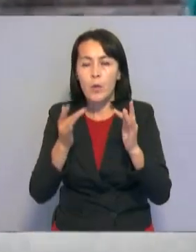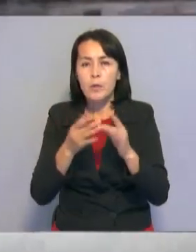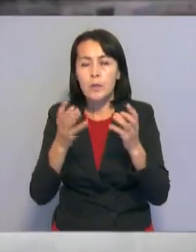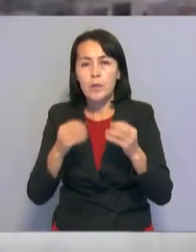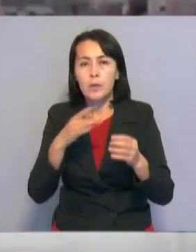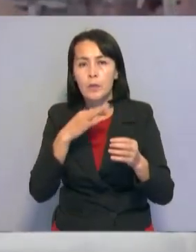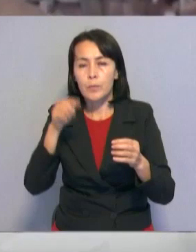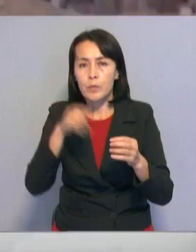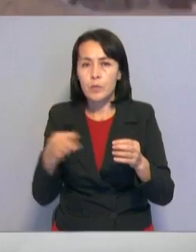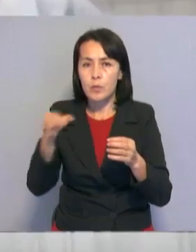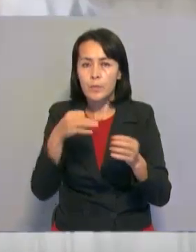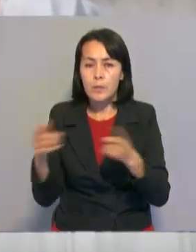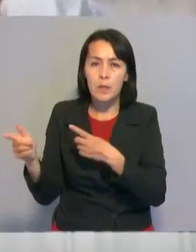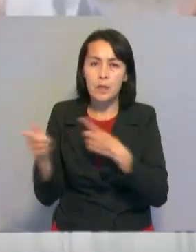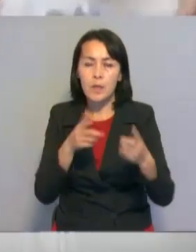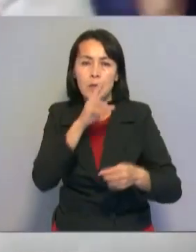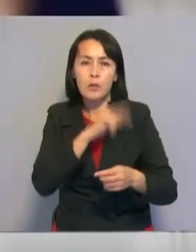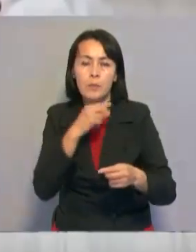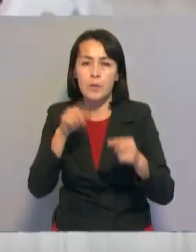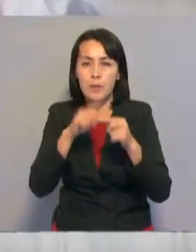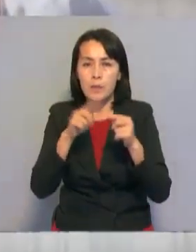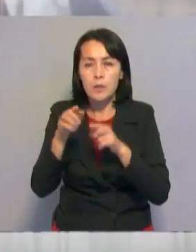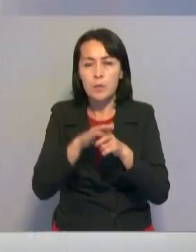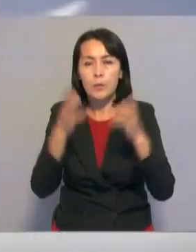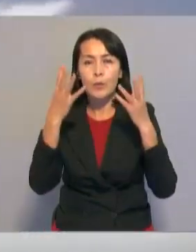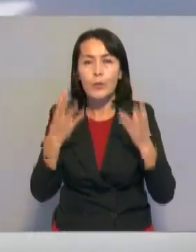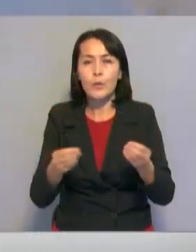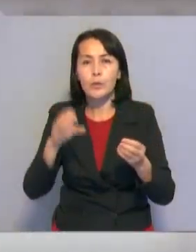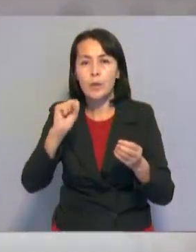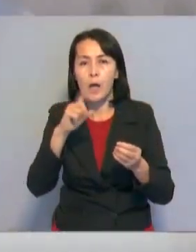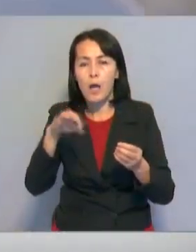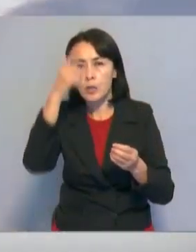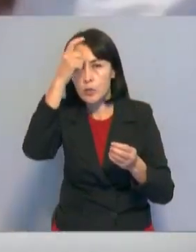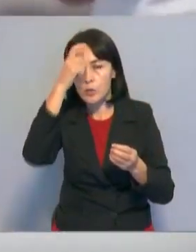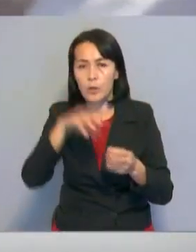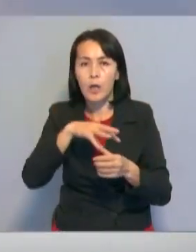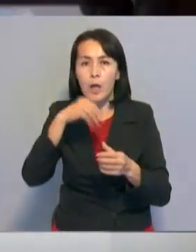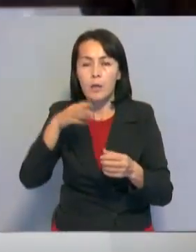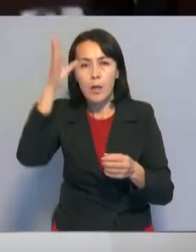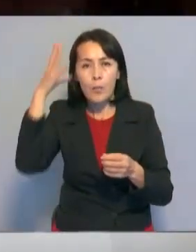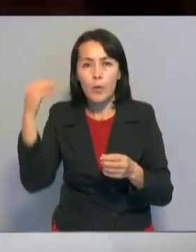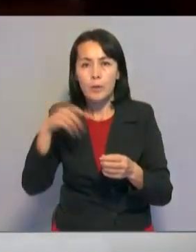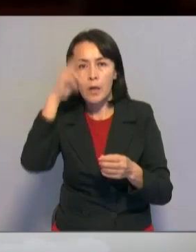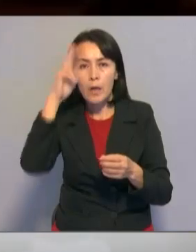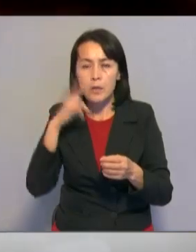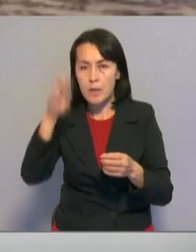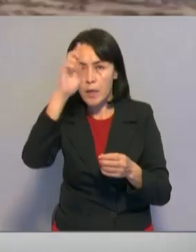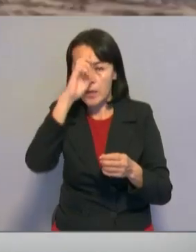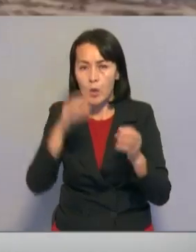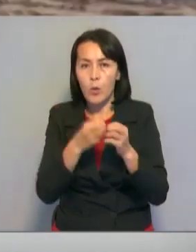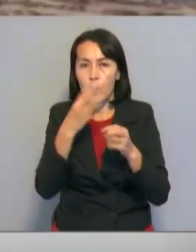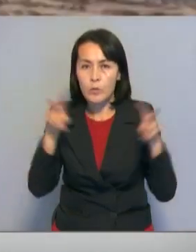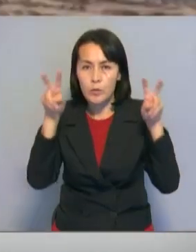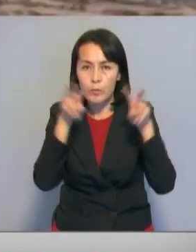сервистер өңірлердегі дайындық жұмыстары қарқынды. Бүгінде АҚШ, Түркия, Армения, Молдова және Әзірбайжан елдерінен